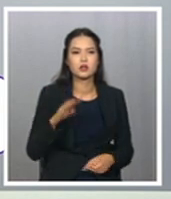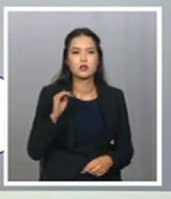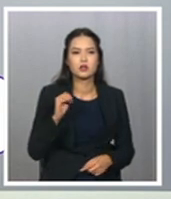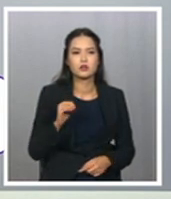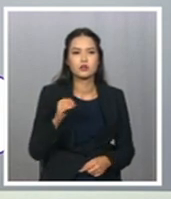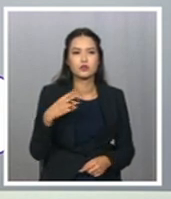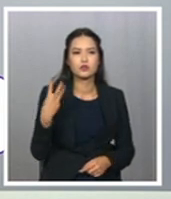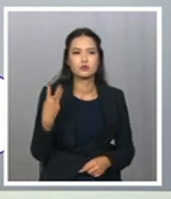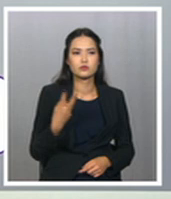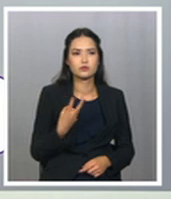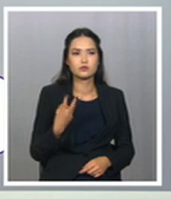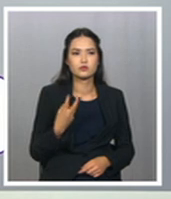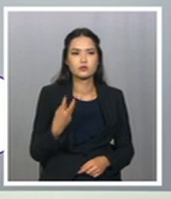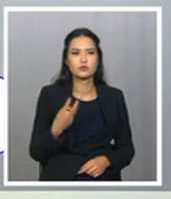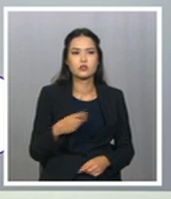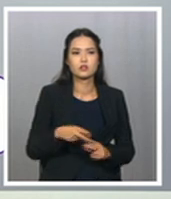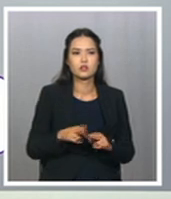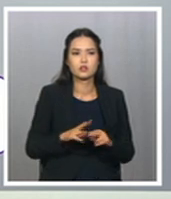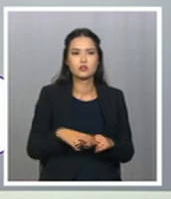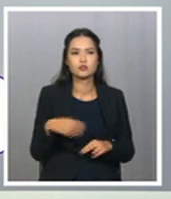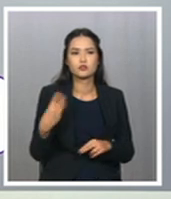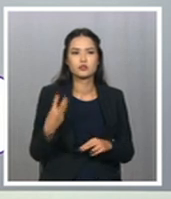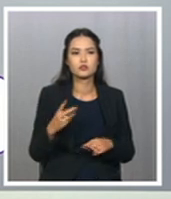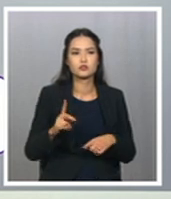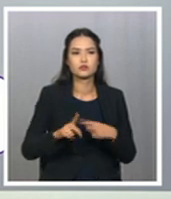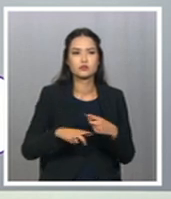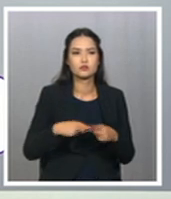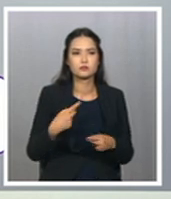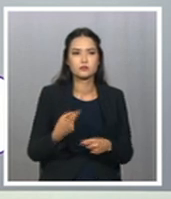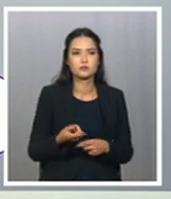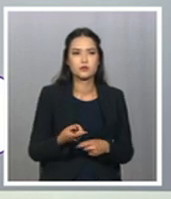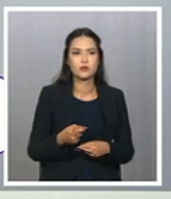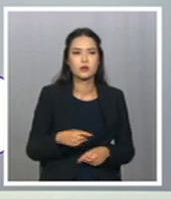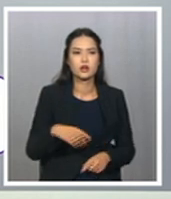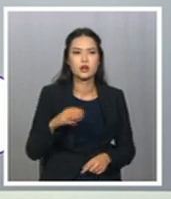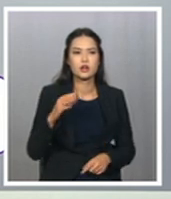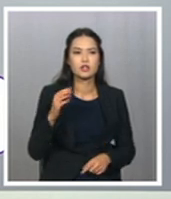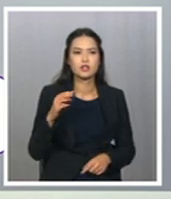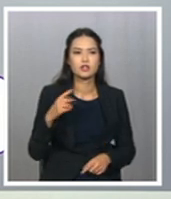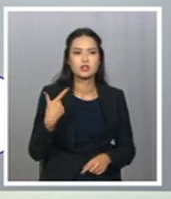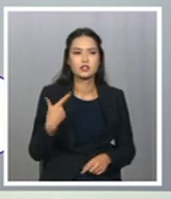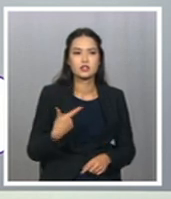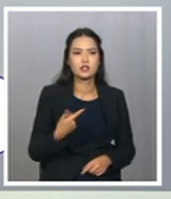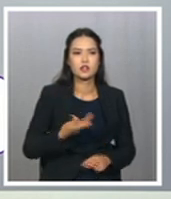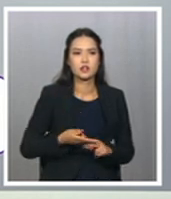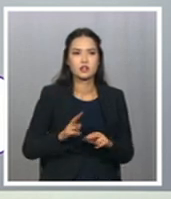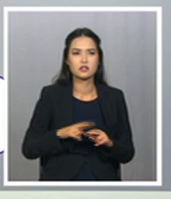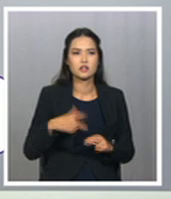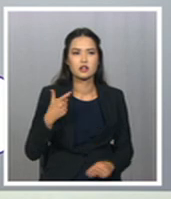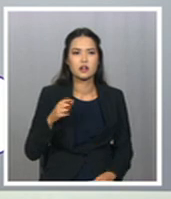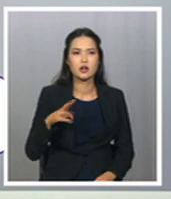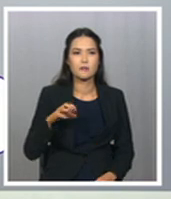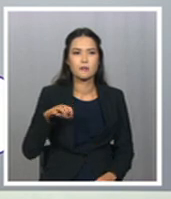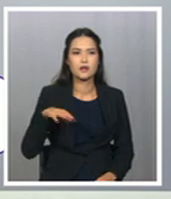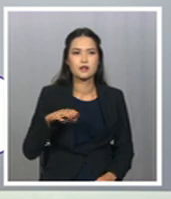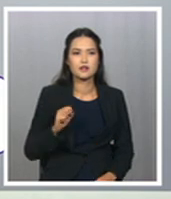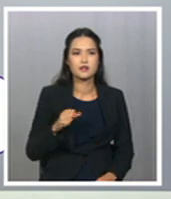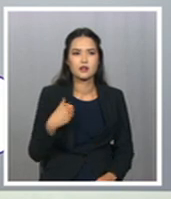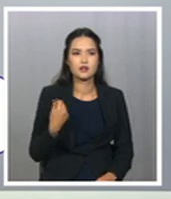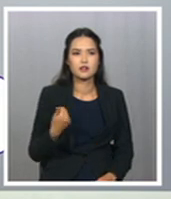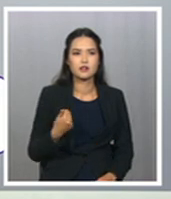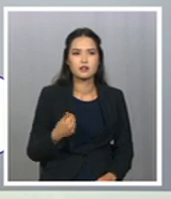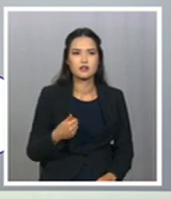буданын білдіреді. Ал F3 үшінші ұрпақ буданын білдіреді. Ал келесі G ол гаметаны